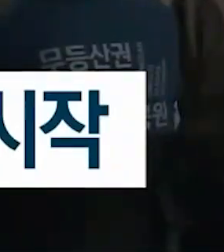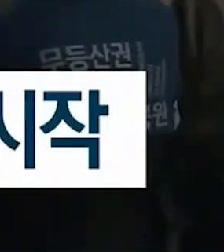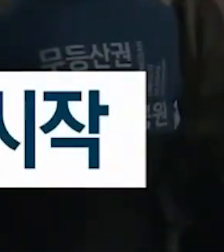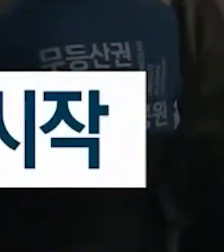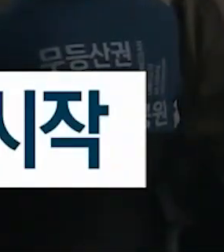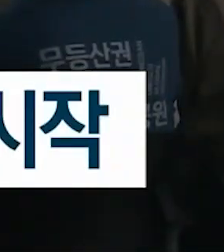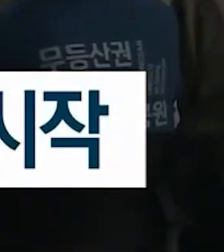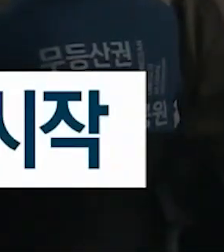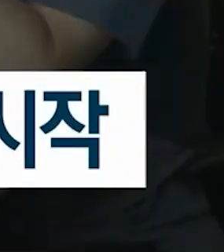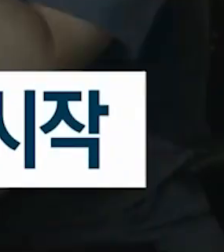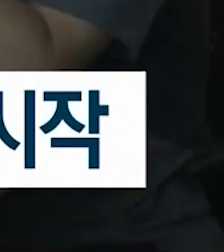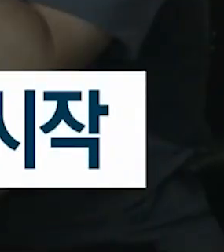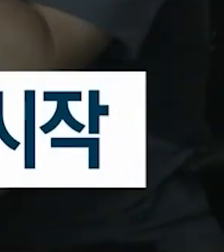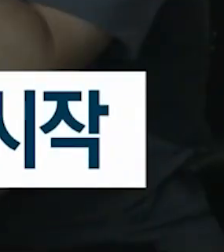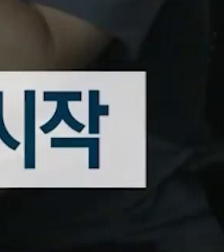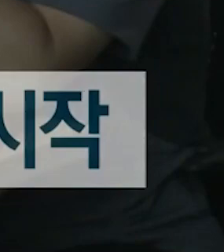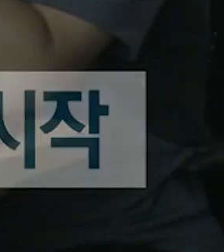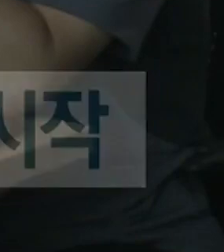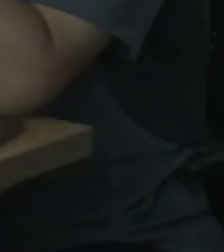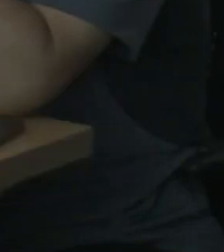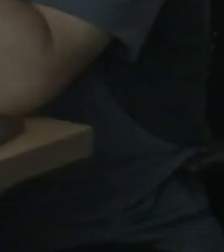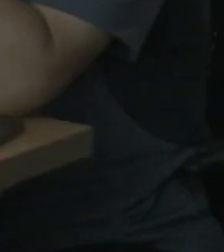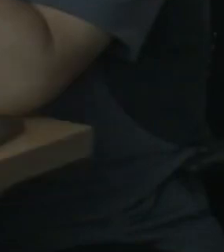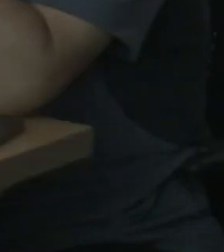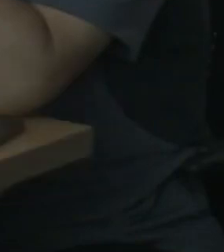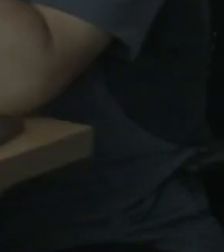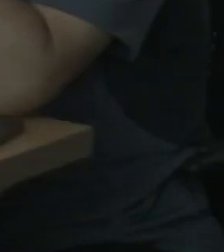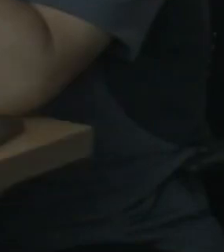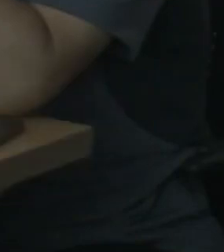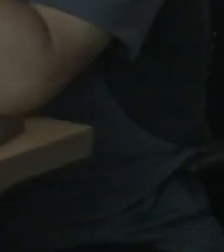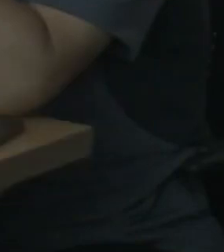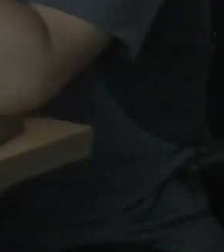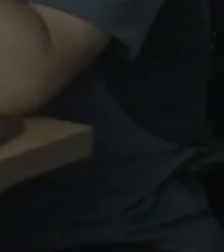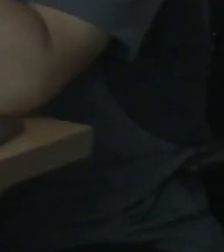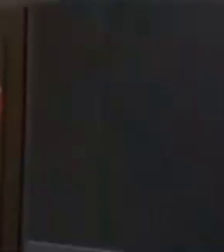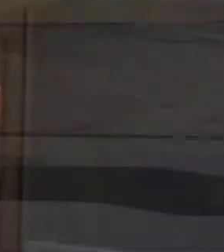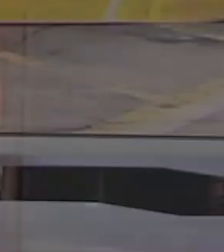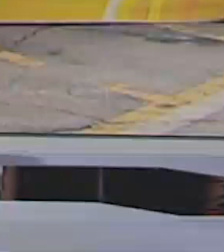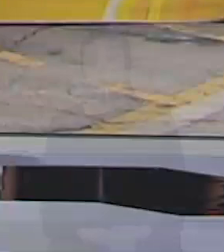광주 중요성도 한층 커질 걸로 전망됩니다.